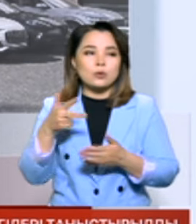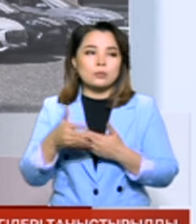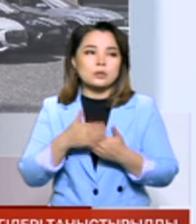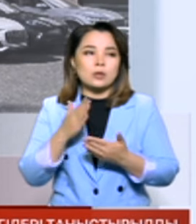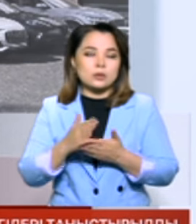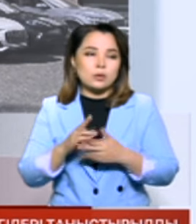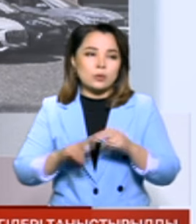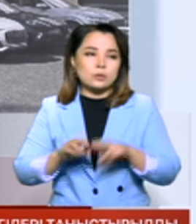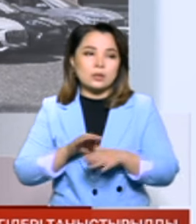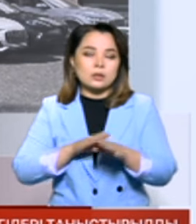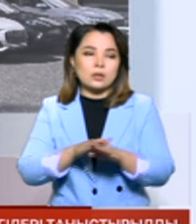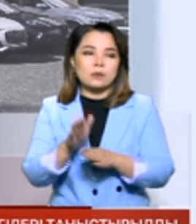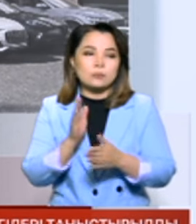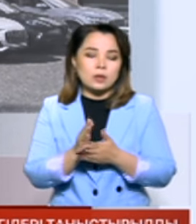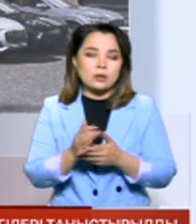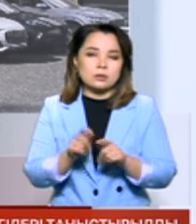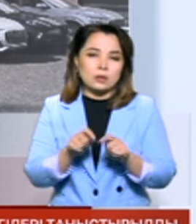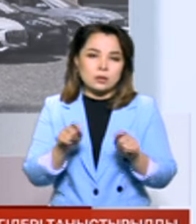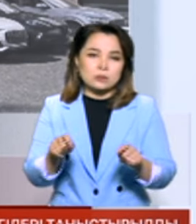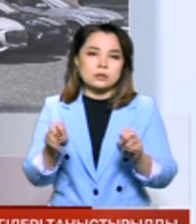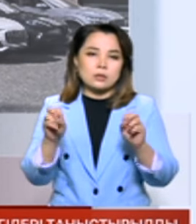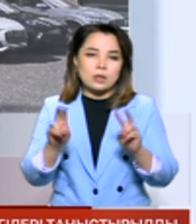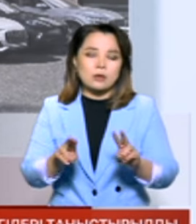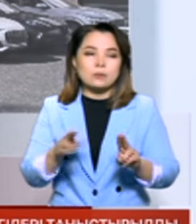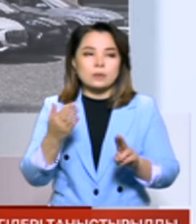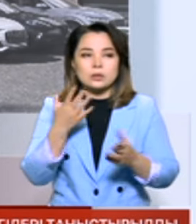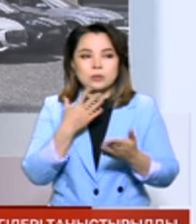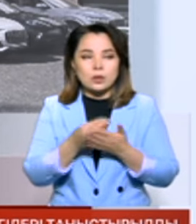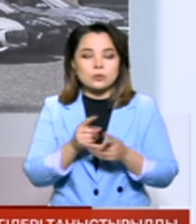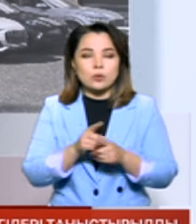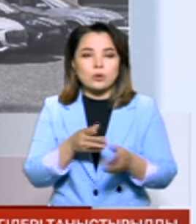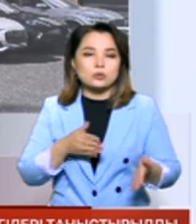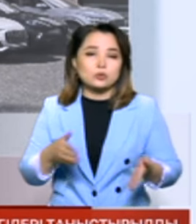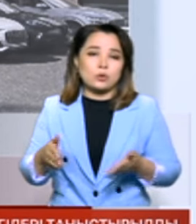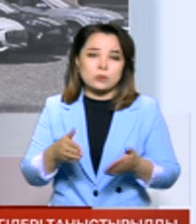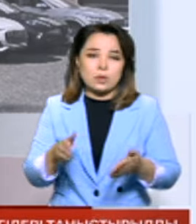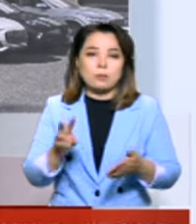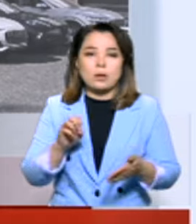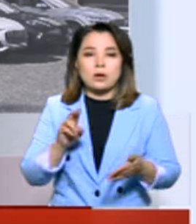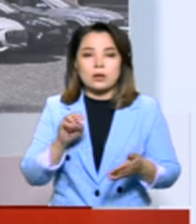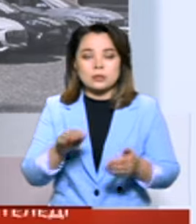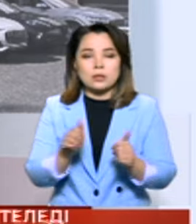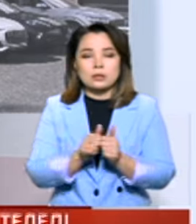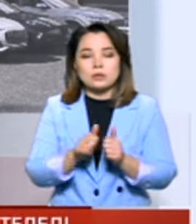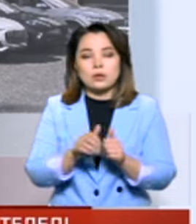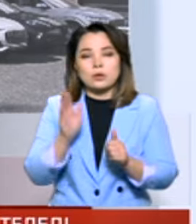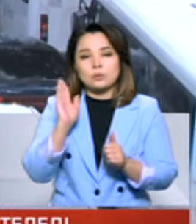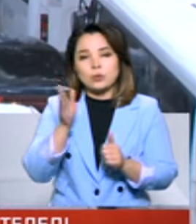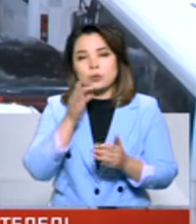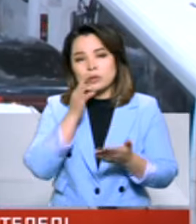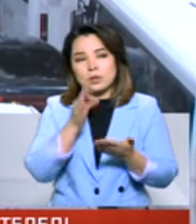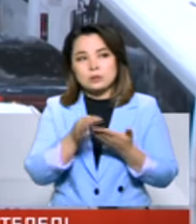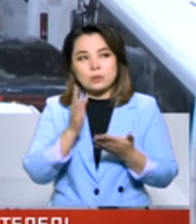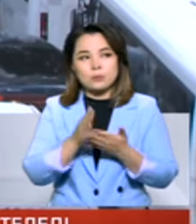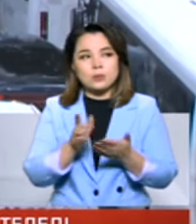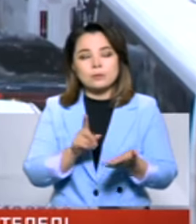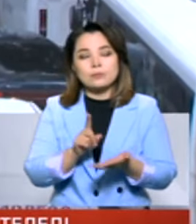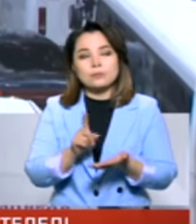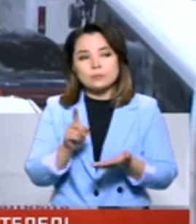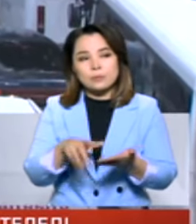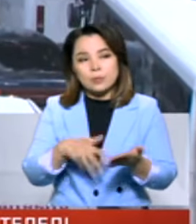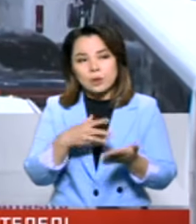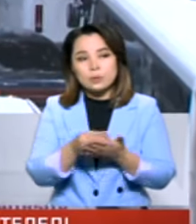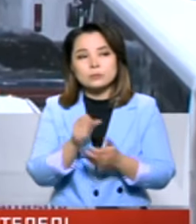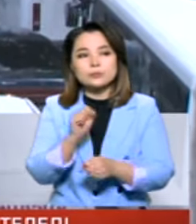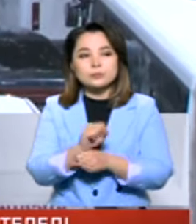құрылысы басталады. Ол үшін арнайы орындар барлық базары Құлжаташ жол аумағы мен Бакат төңірегінде болады, дейді жауаптылар. Ақылы тұрақ көшедегі